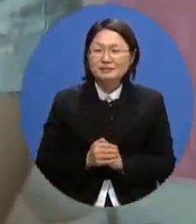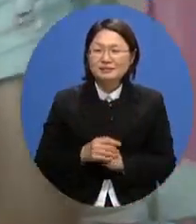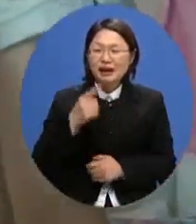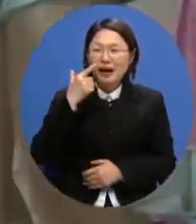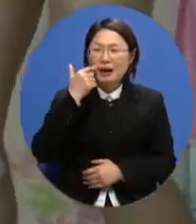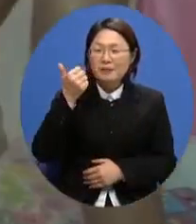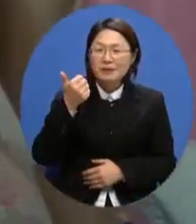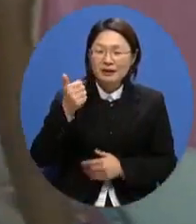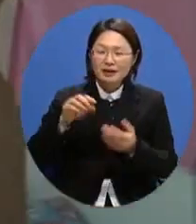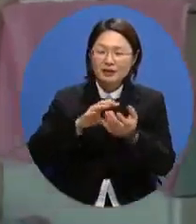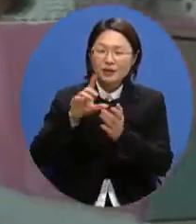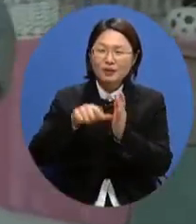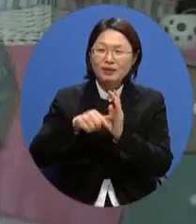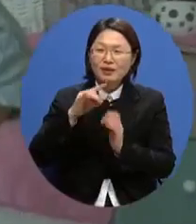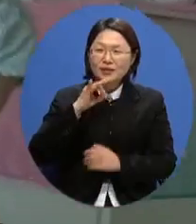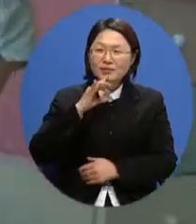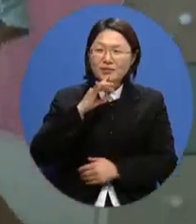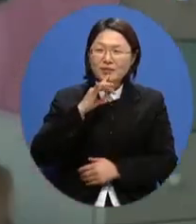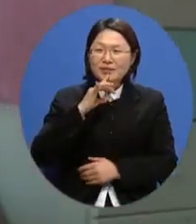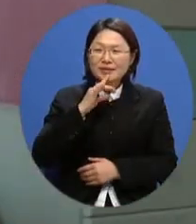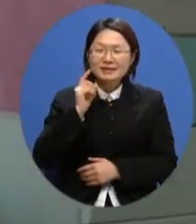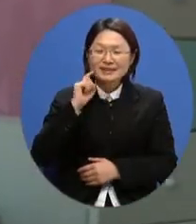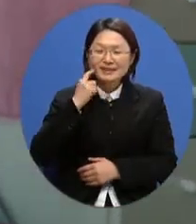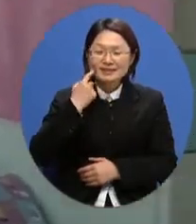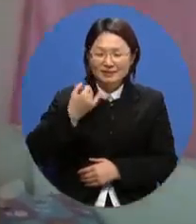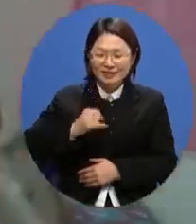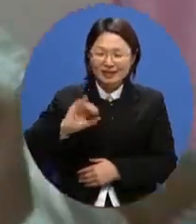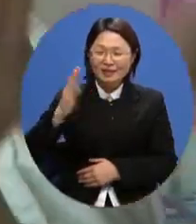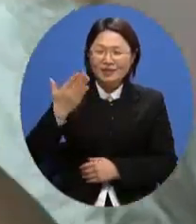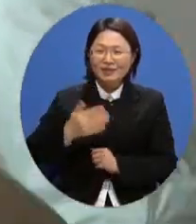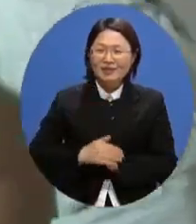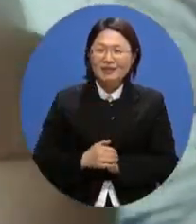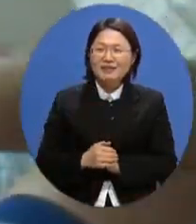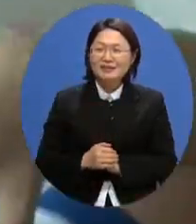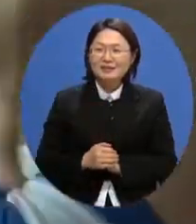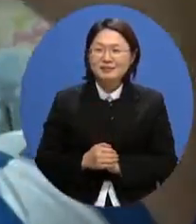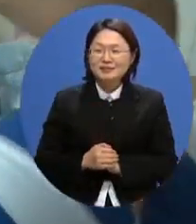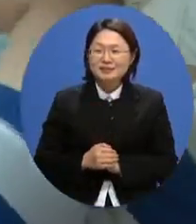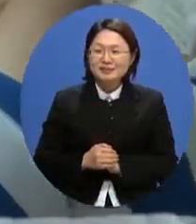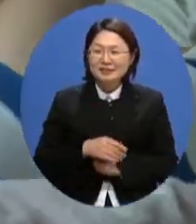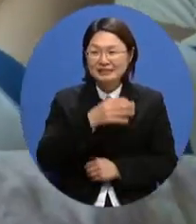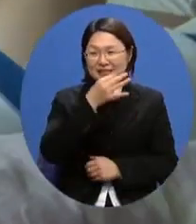아빠랑 놀 때만 태연이는 예쁜 딸이 됩니다.